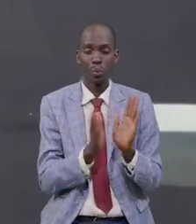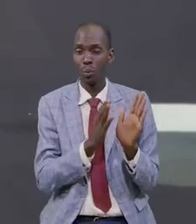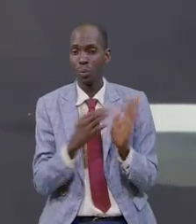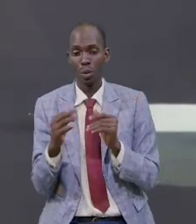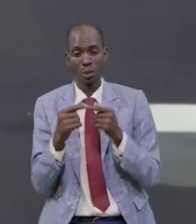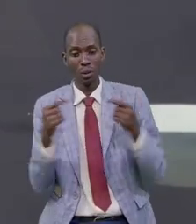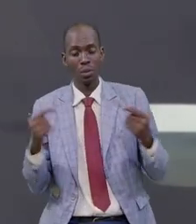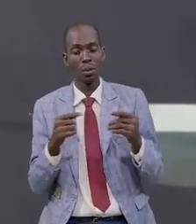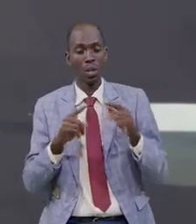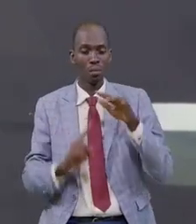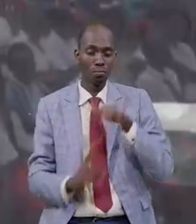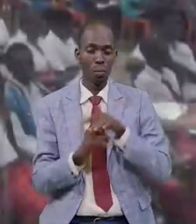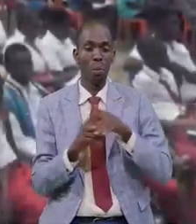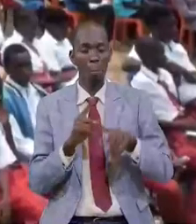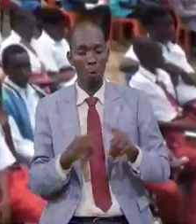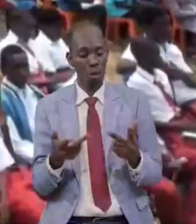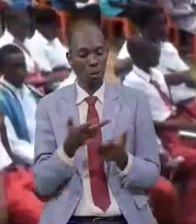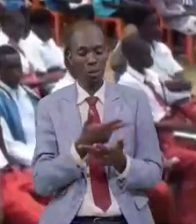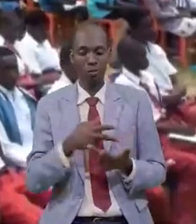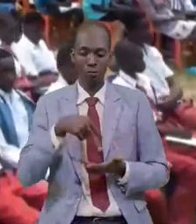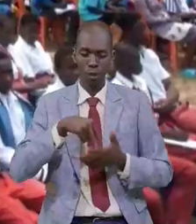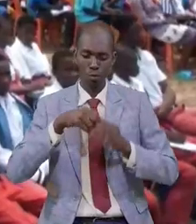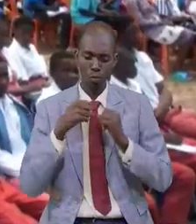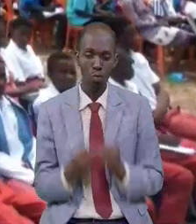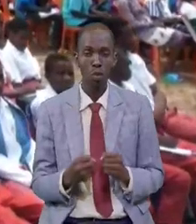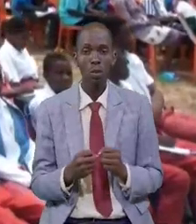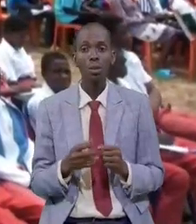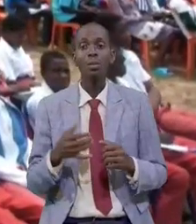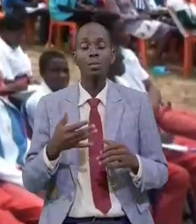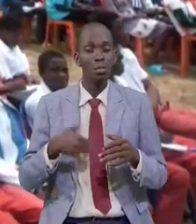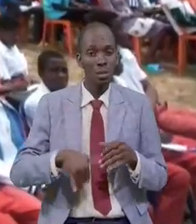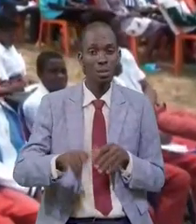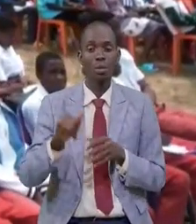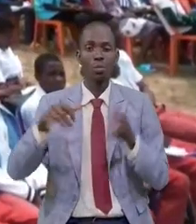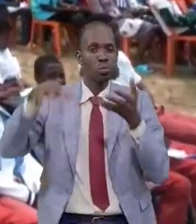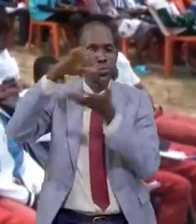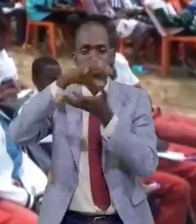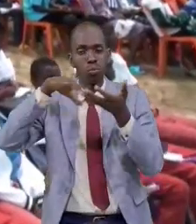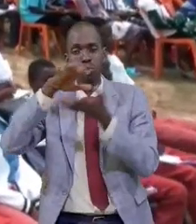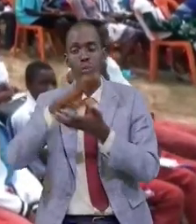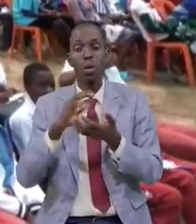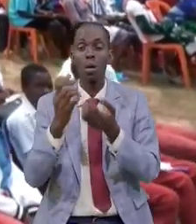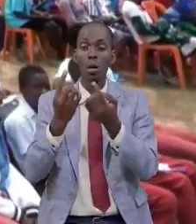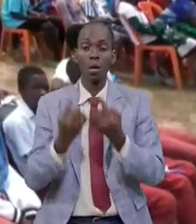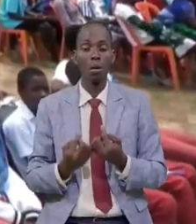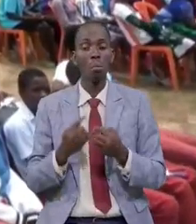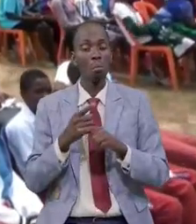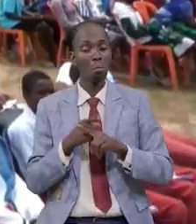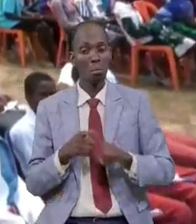ils ont tenu les vagues orageuses se sont batttu contre leur vie